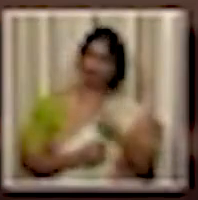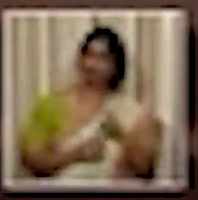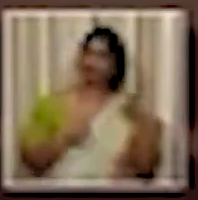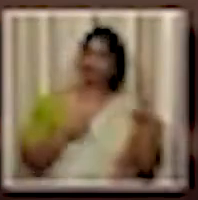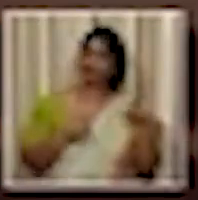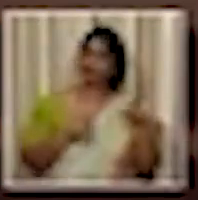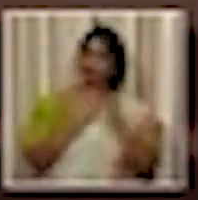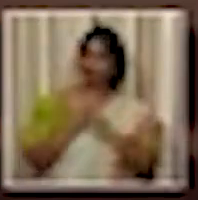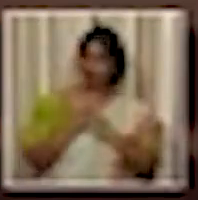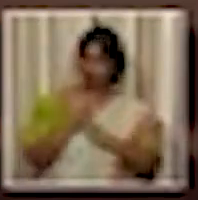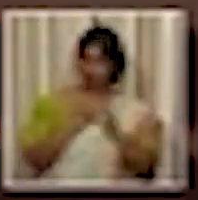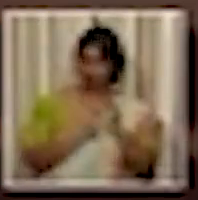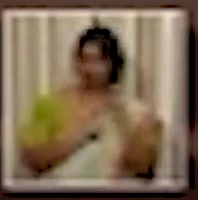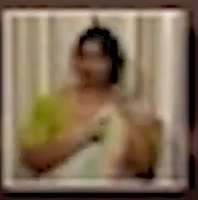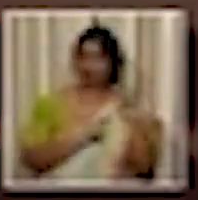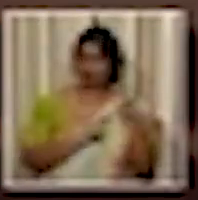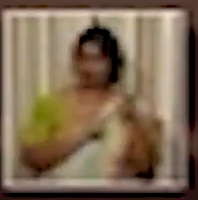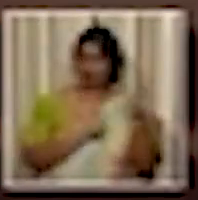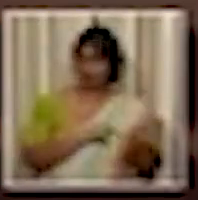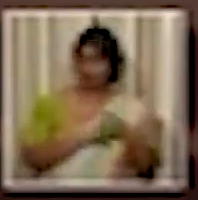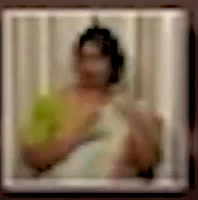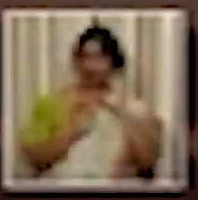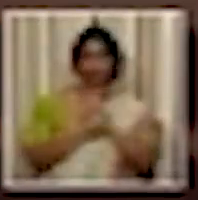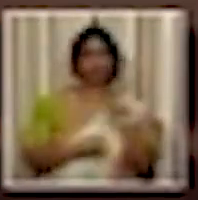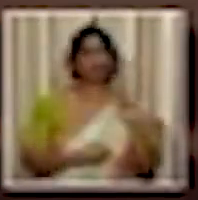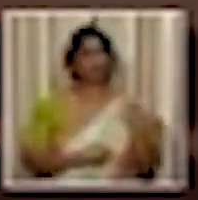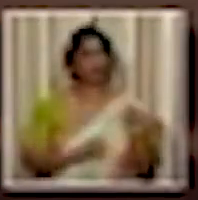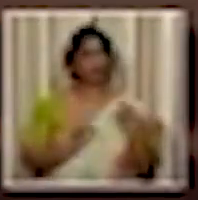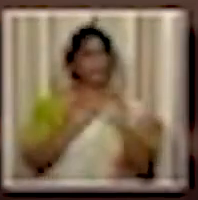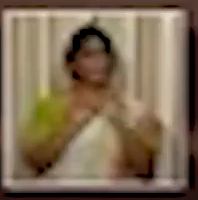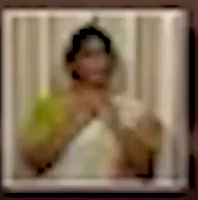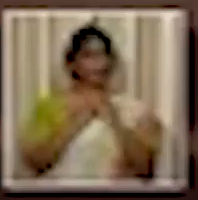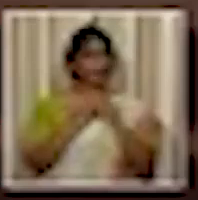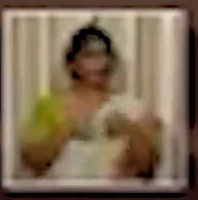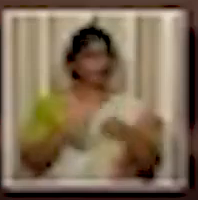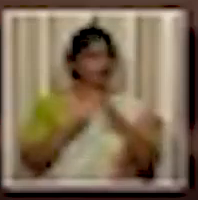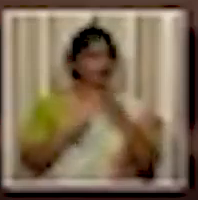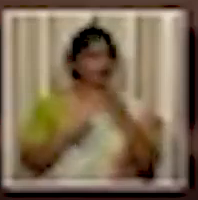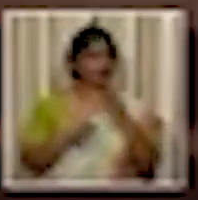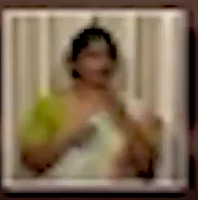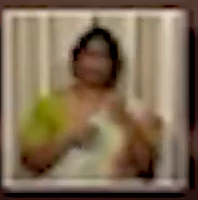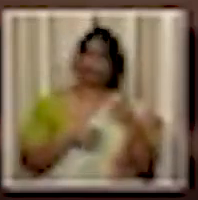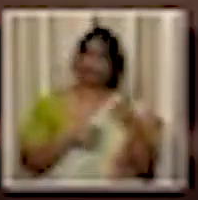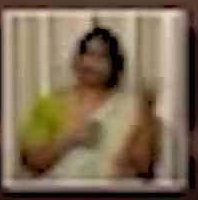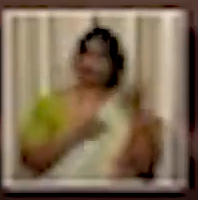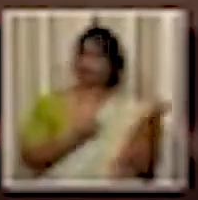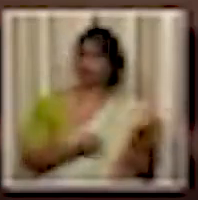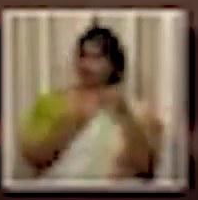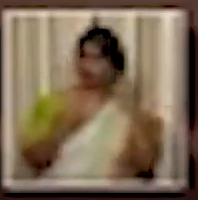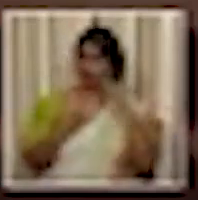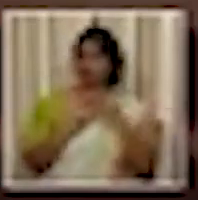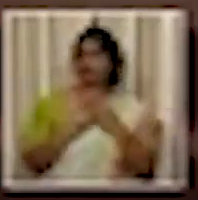වගේම මුජිබුර් රහමාන් මන්ත්‍රීතුමා ඒ දවසේම ප්‍රකාශ කරලා තියෙනවා බැස්ටිල් මාවතේ ගල් ඉවත් කිරීමක්